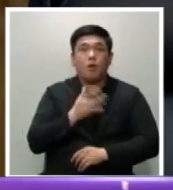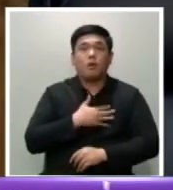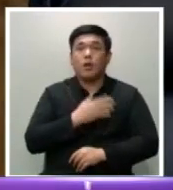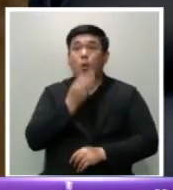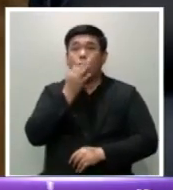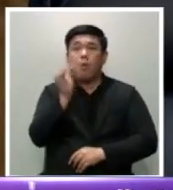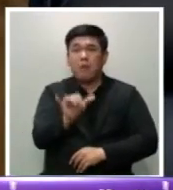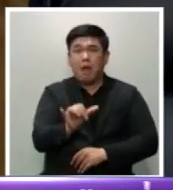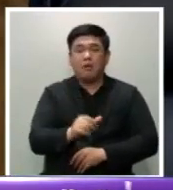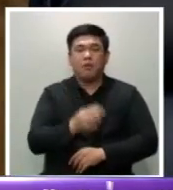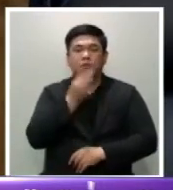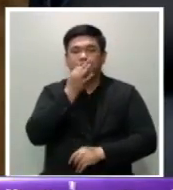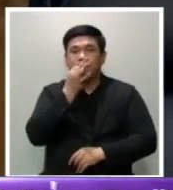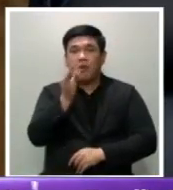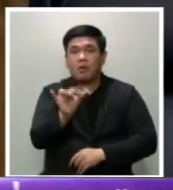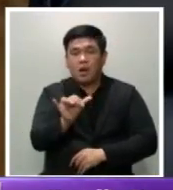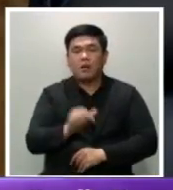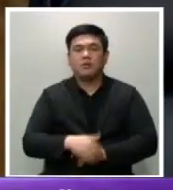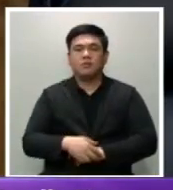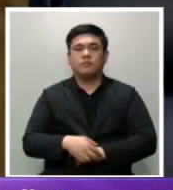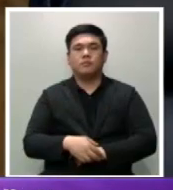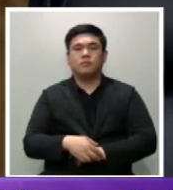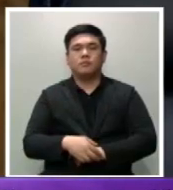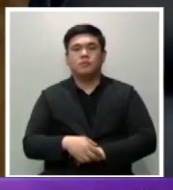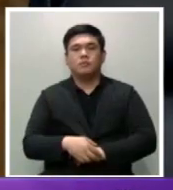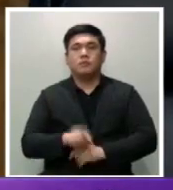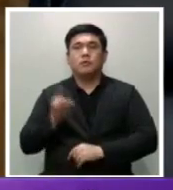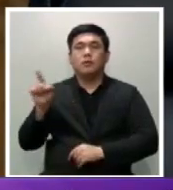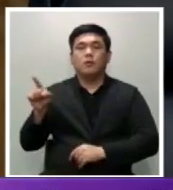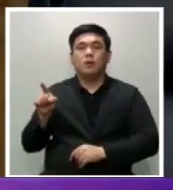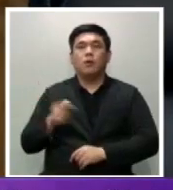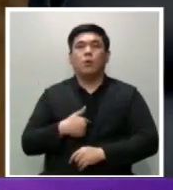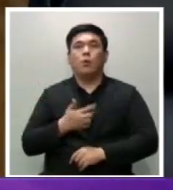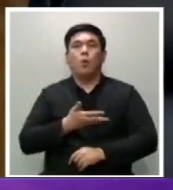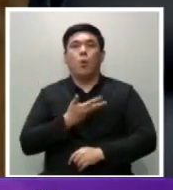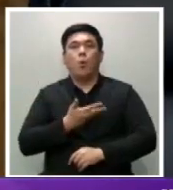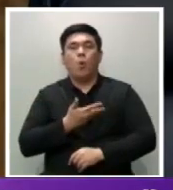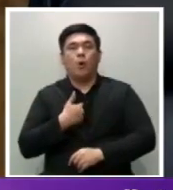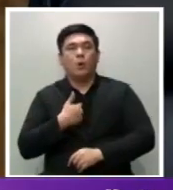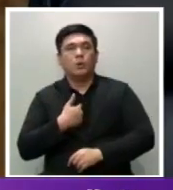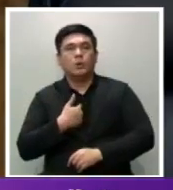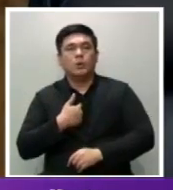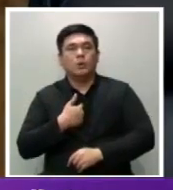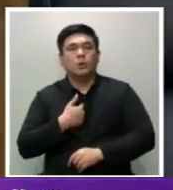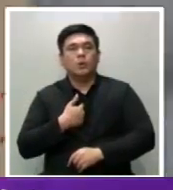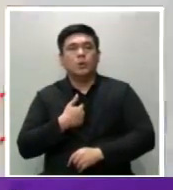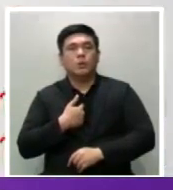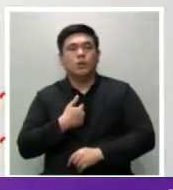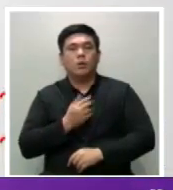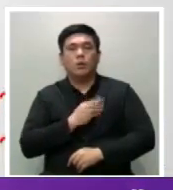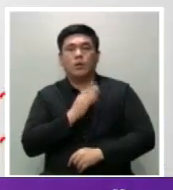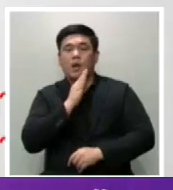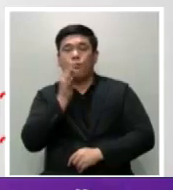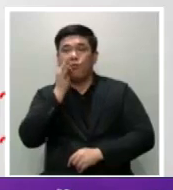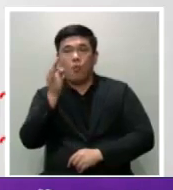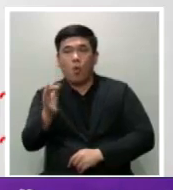ไม่ฟ้องยังไม่ยื่นฟ้องเลยเขากินปูนร้อนท้องกันไปก่อนเองถ้าไม่ฟ้องเราจะต้อง